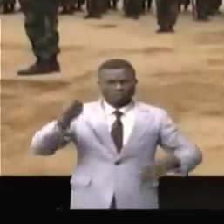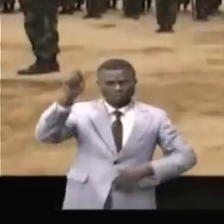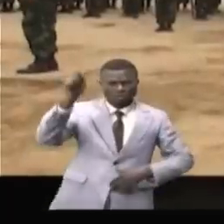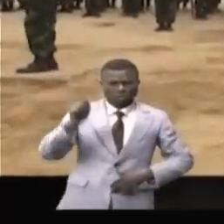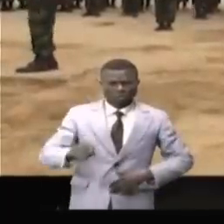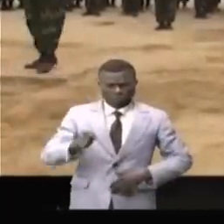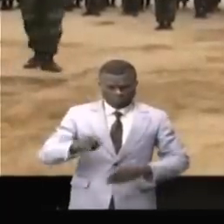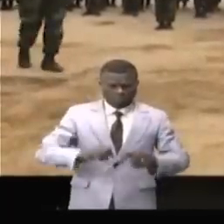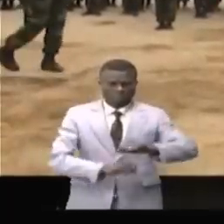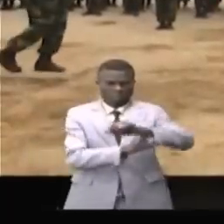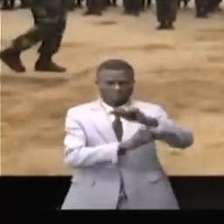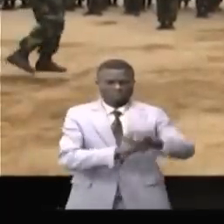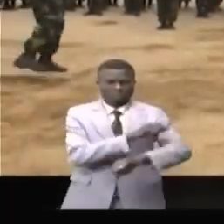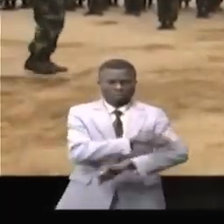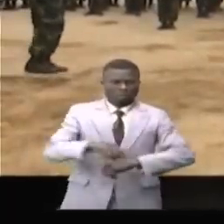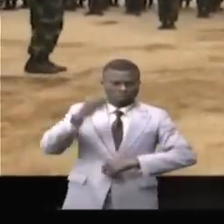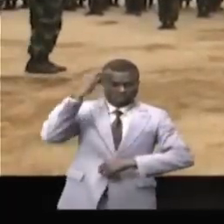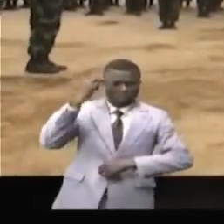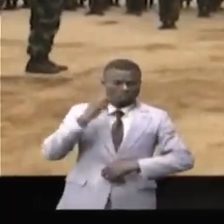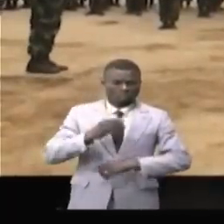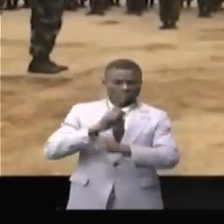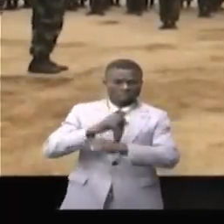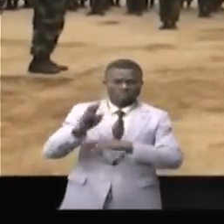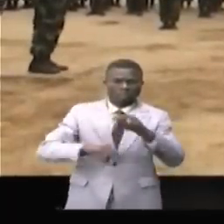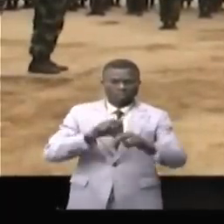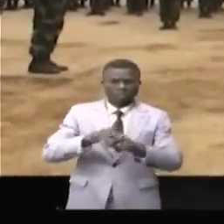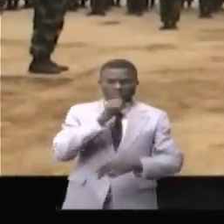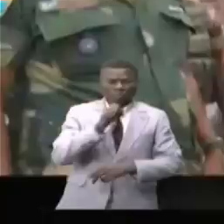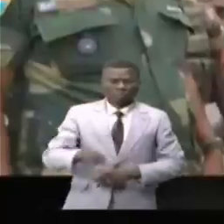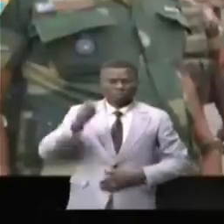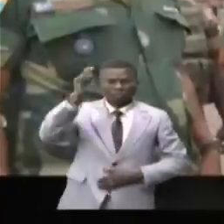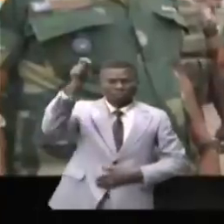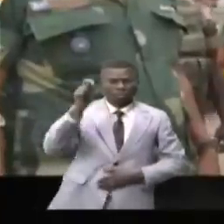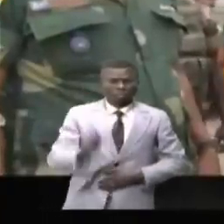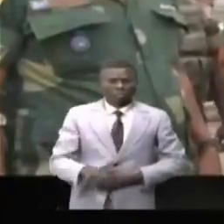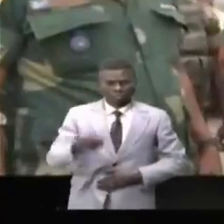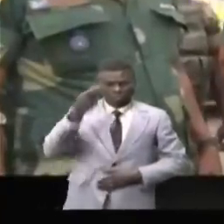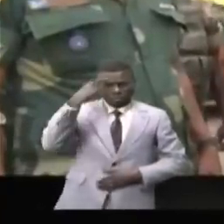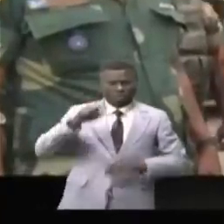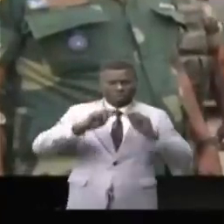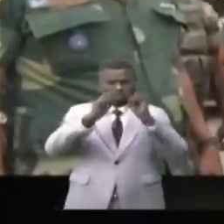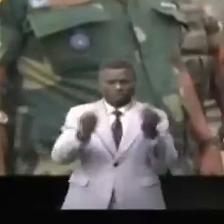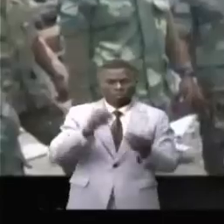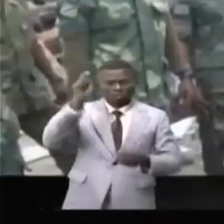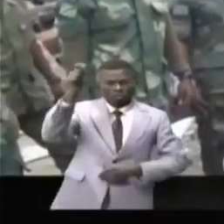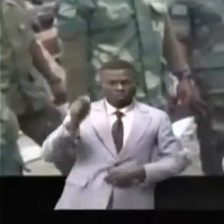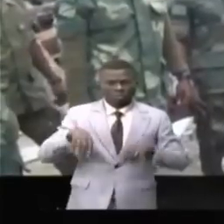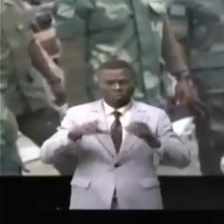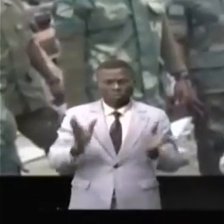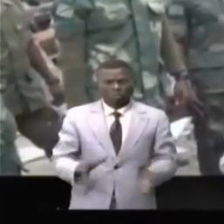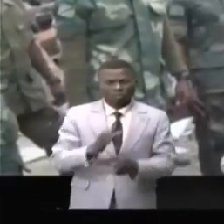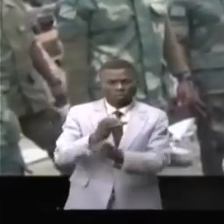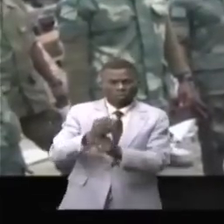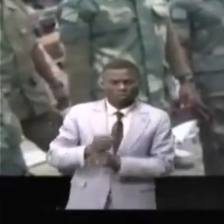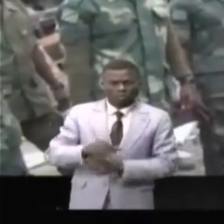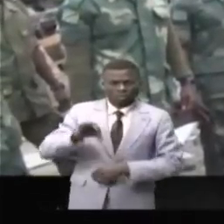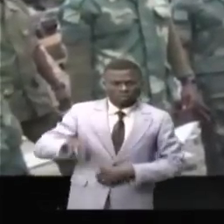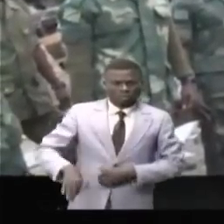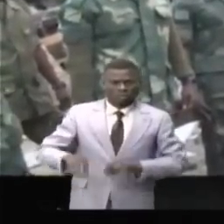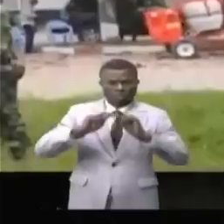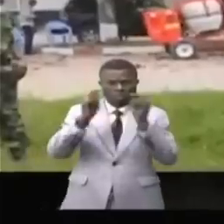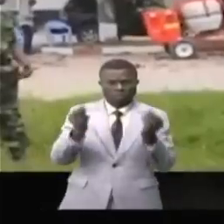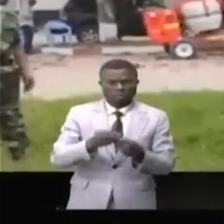le haut patronage du ministère de la Défense nationale et des anciens combattants pour les comptes de l'armée congolaise, dont les bénéficiaires et les corps de